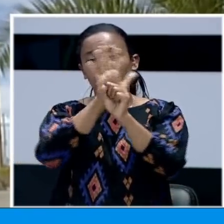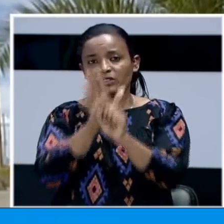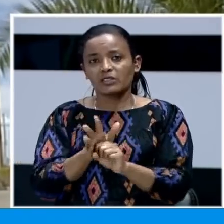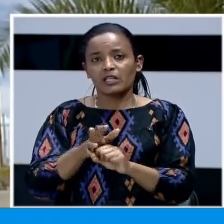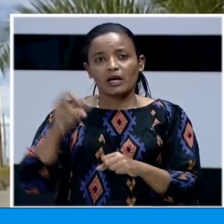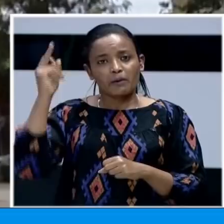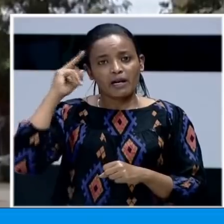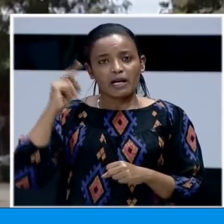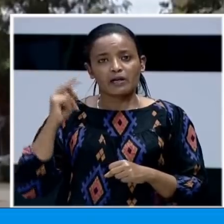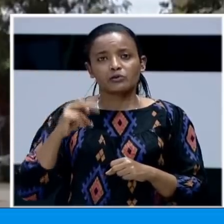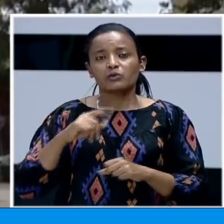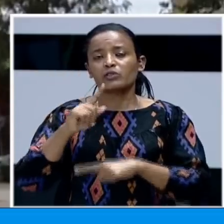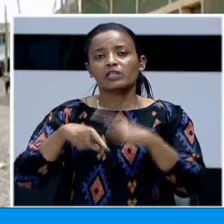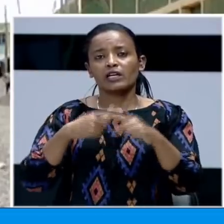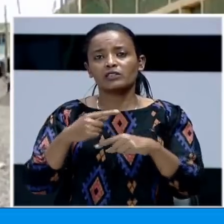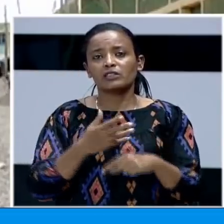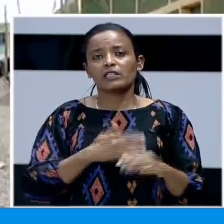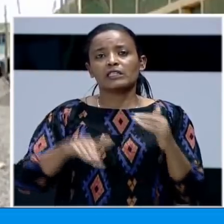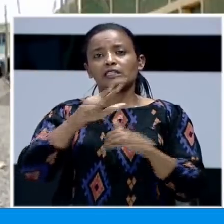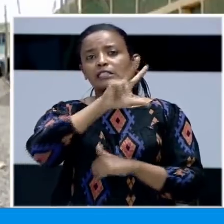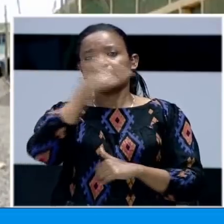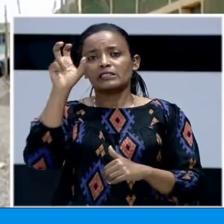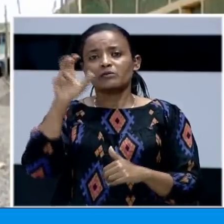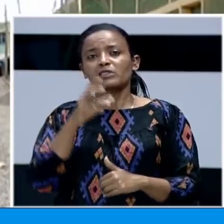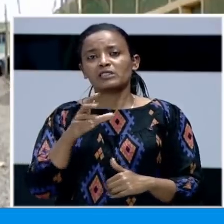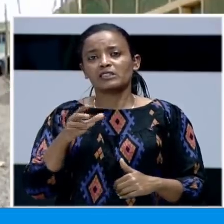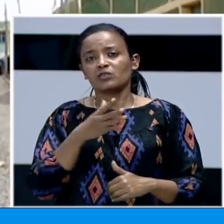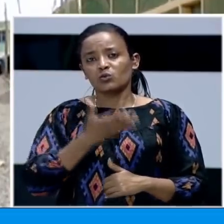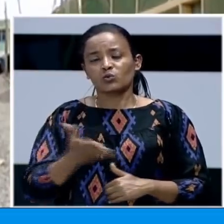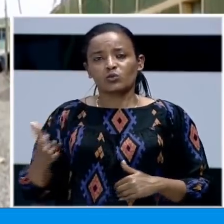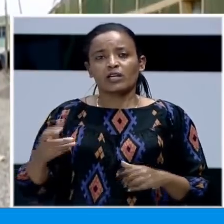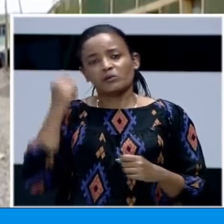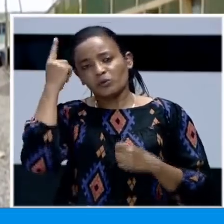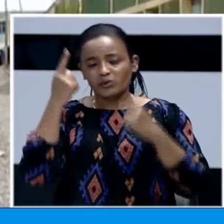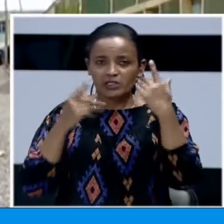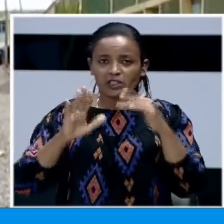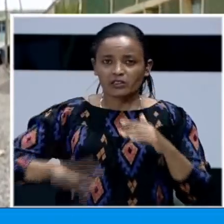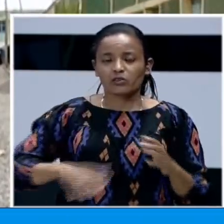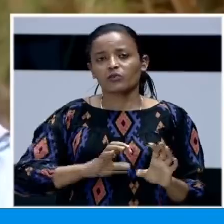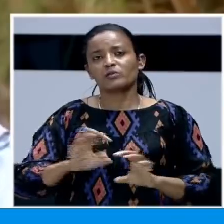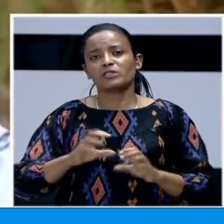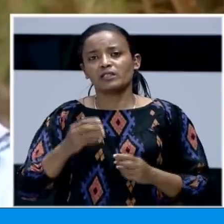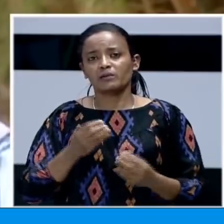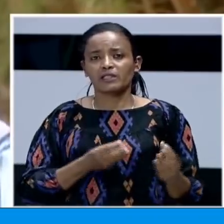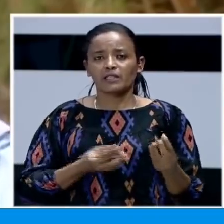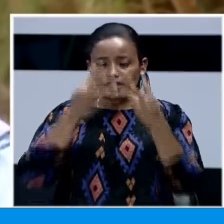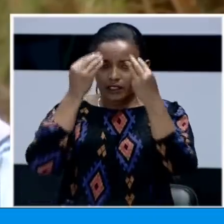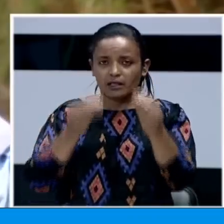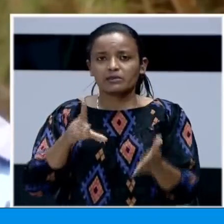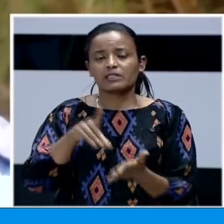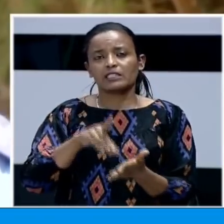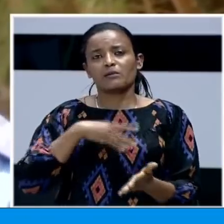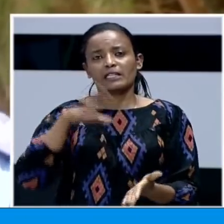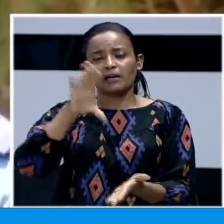رد حوزين ككايدو استحاسوهم لعلي سلستميتي قدات بمرداء كترفو كمستا قبرهم حابيروم أبزخة تمانا يخون